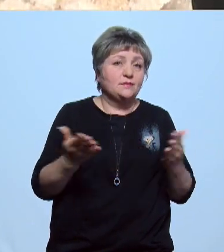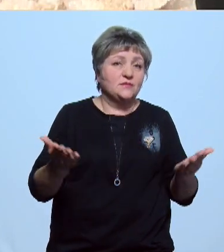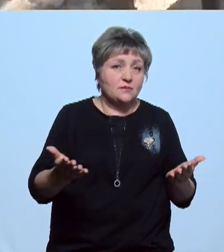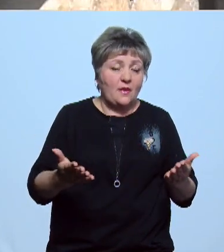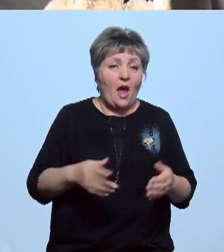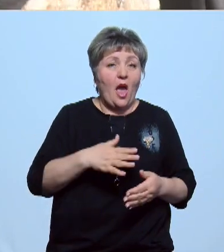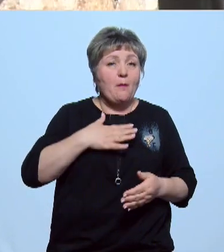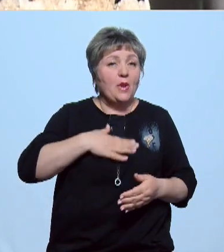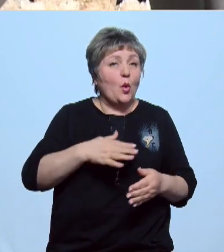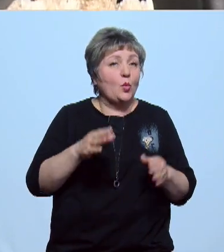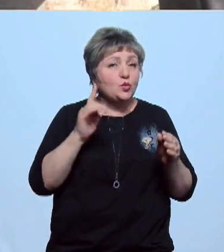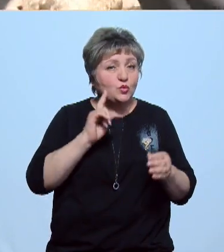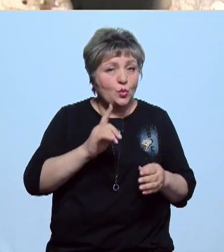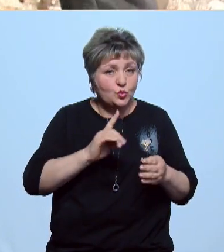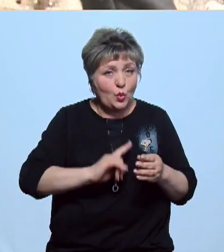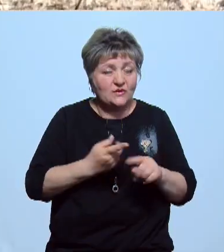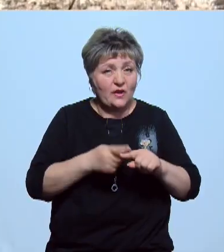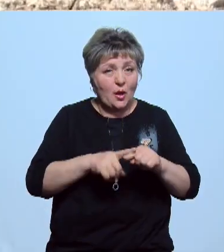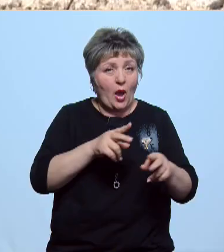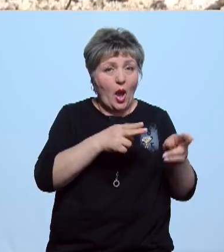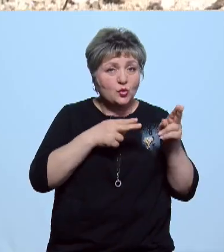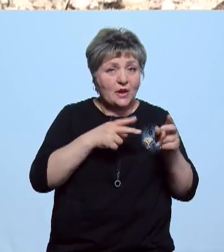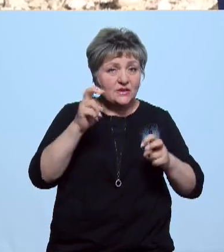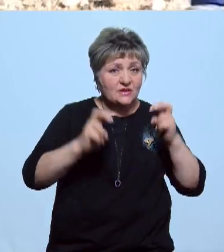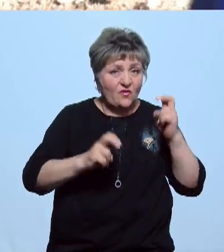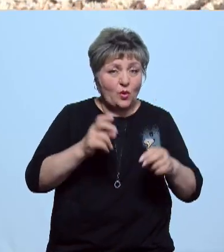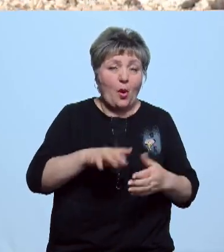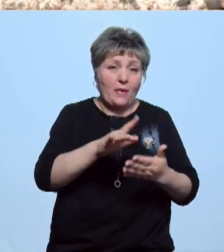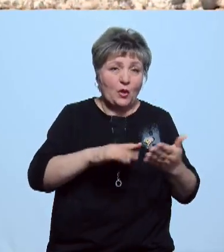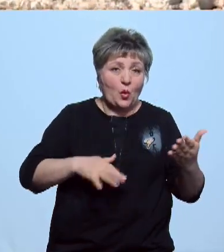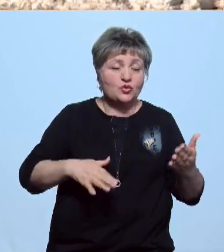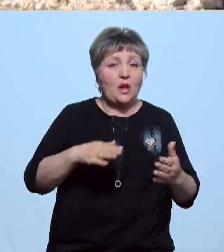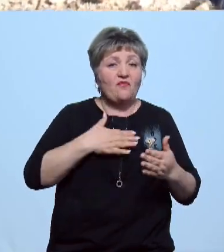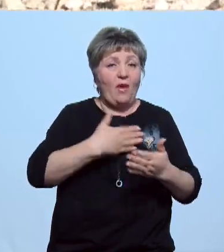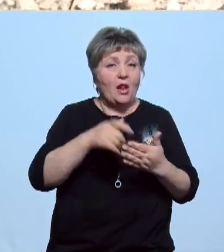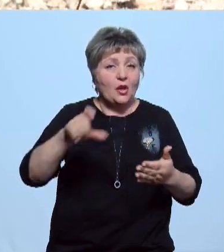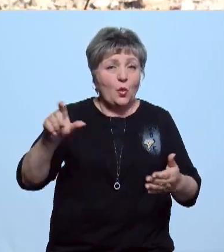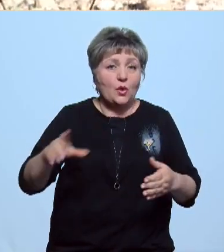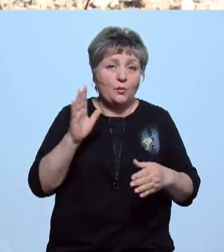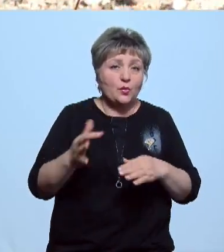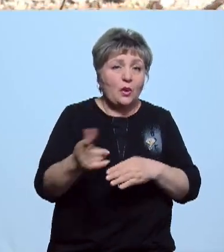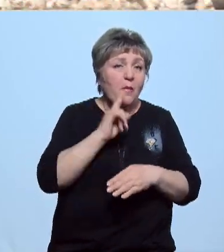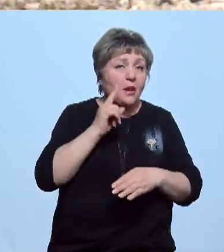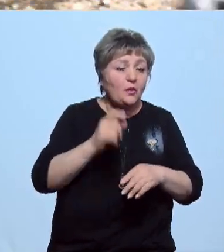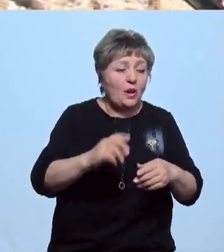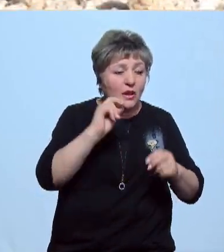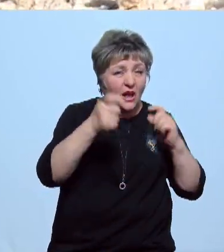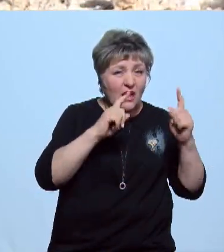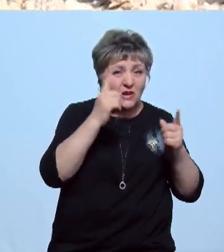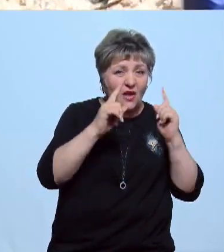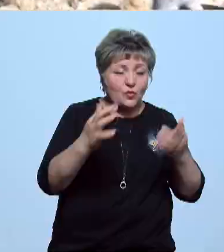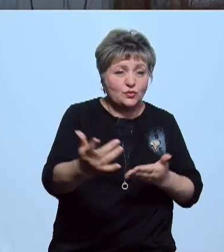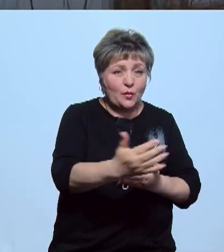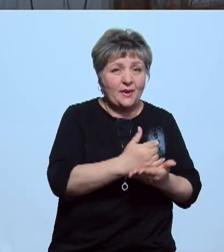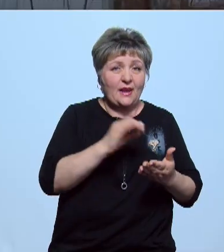над благоустройством главного корпуса Ижевского оружейного завода продолжат летом. Волонтеры будут убирать молодую поросль и скопившийся мусор